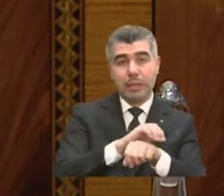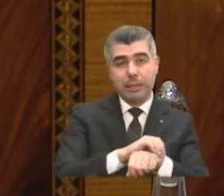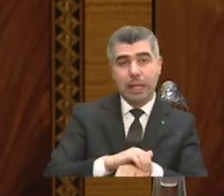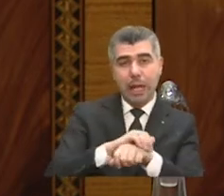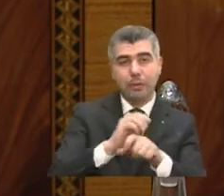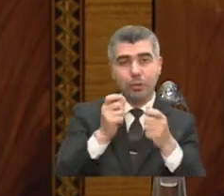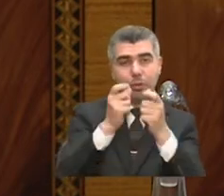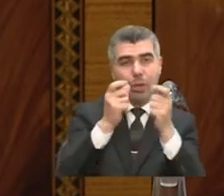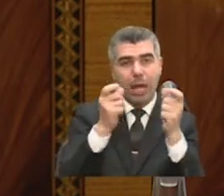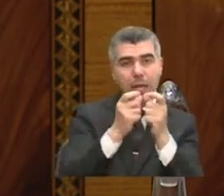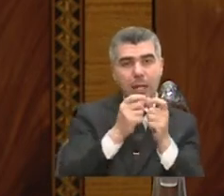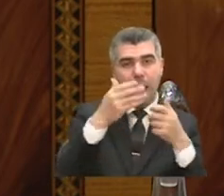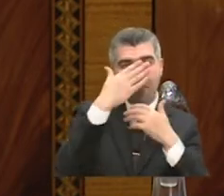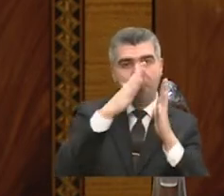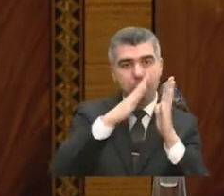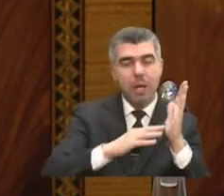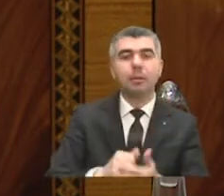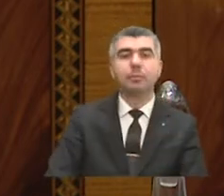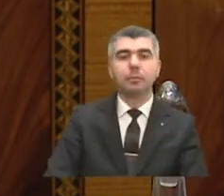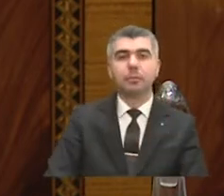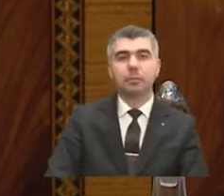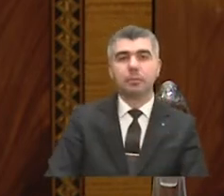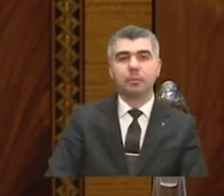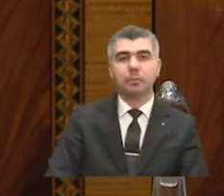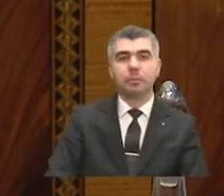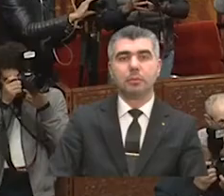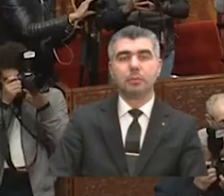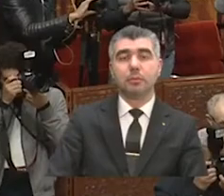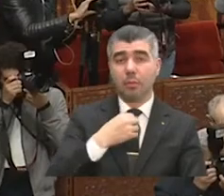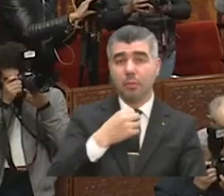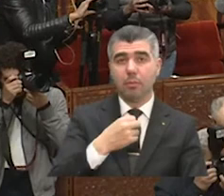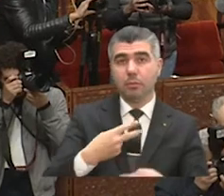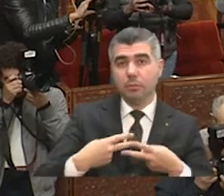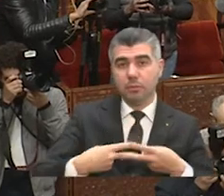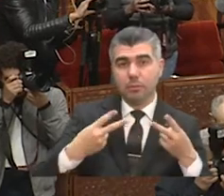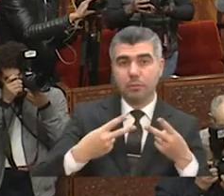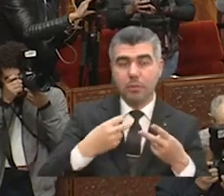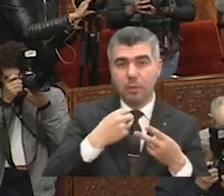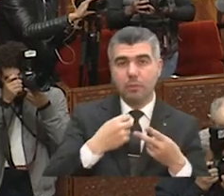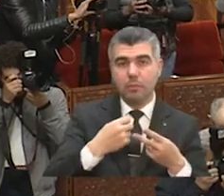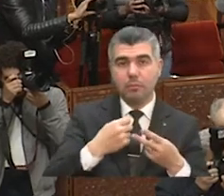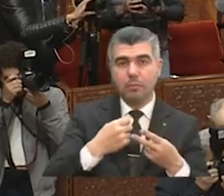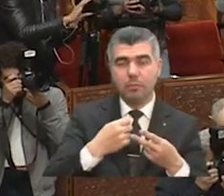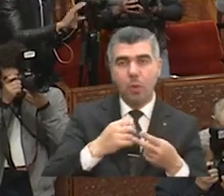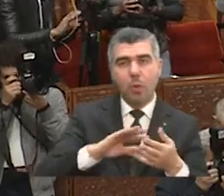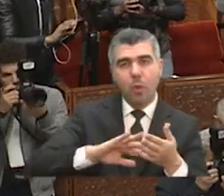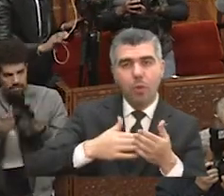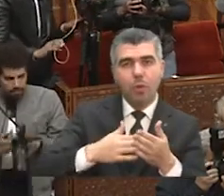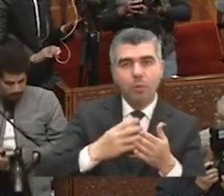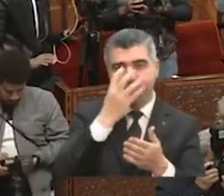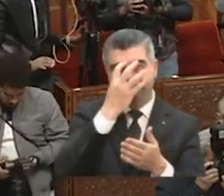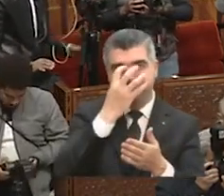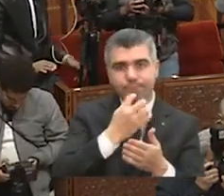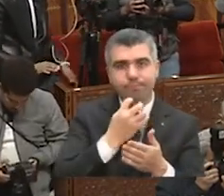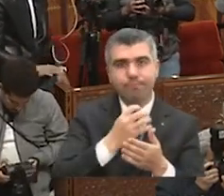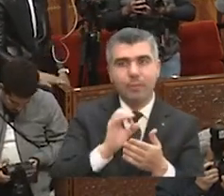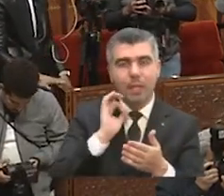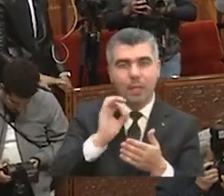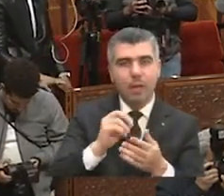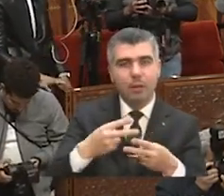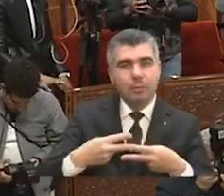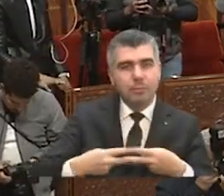Monsieur le Président de la Chambre des députés, Monsieur le Président de la Chambre des conseillers, Mesdames et Messieurs, honorables